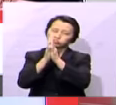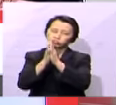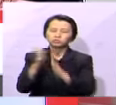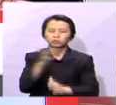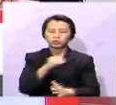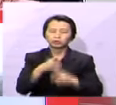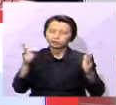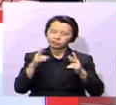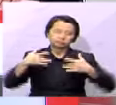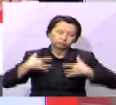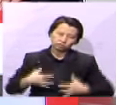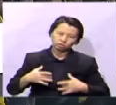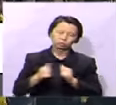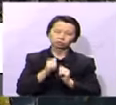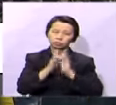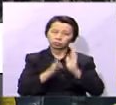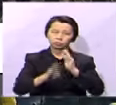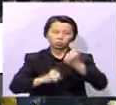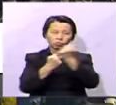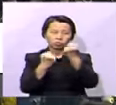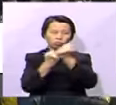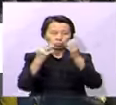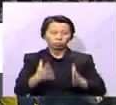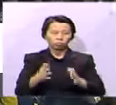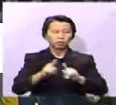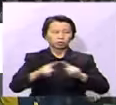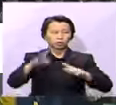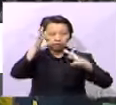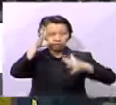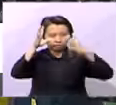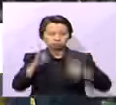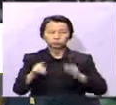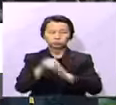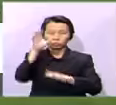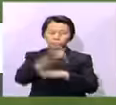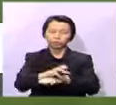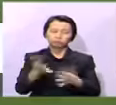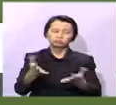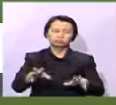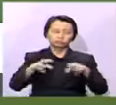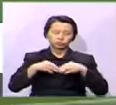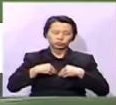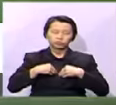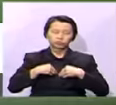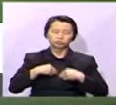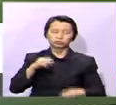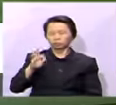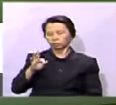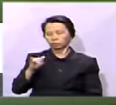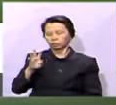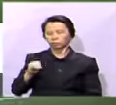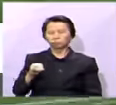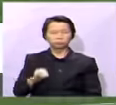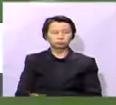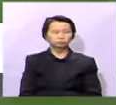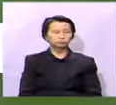Sekalipun amat kecewa dengan perbuatan penyokong, namun keputusan itu terpaksa diterima badan induk rasmi tertinggi bola